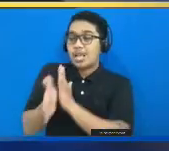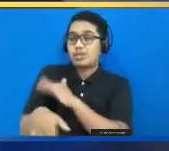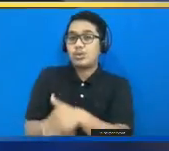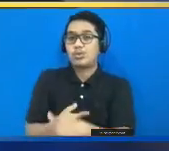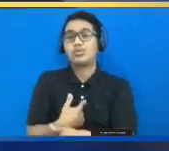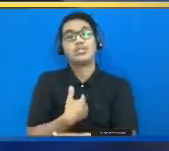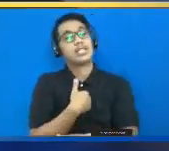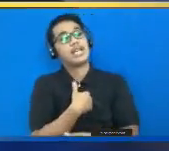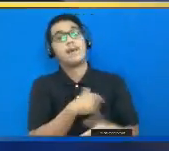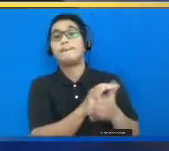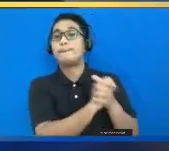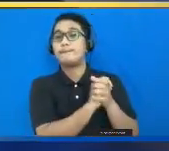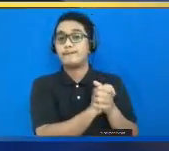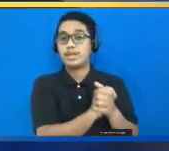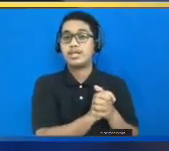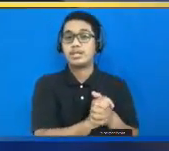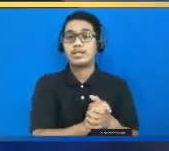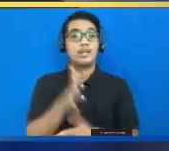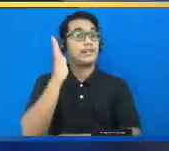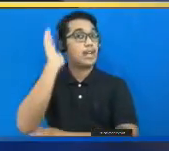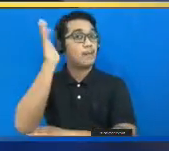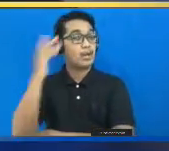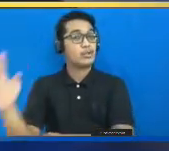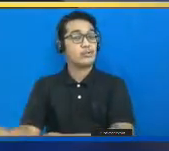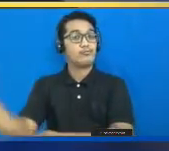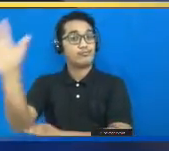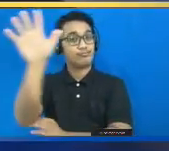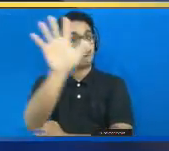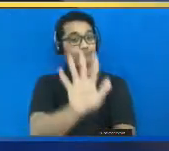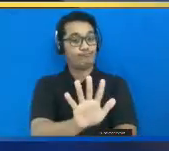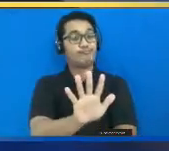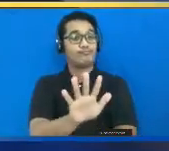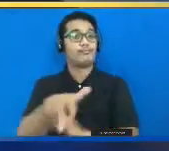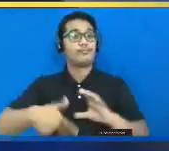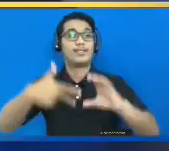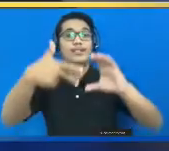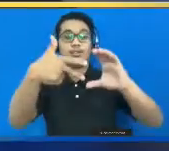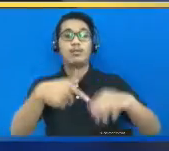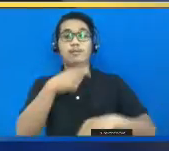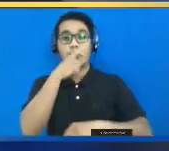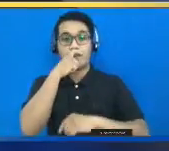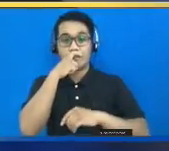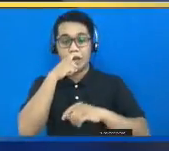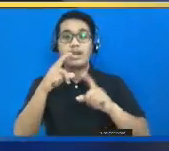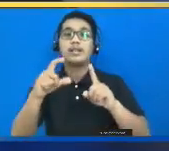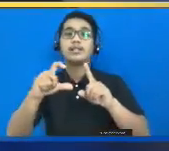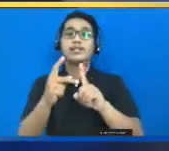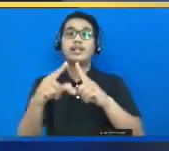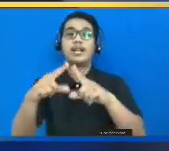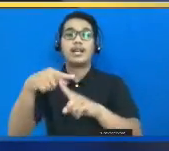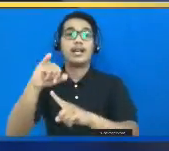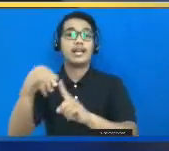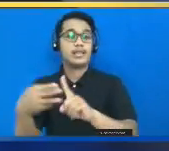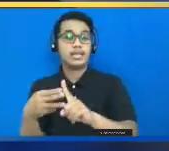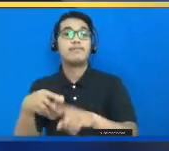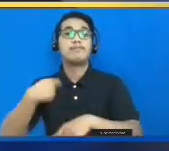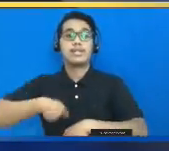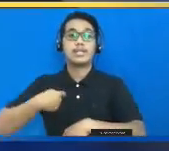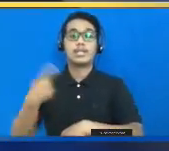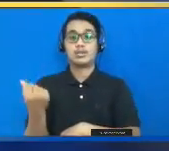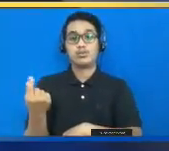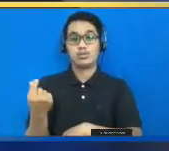Perkenalkan ini para narasumber yang sudah hadir bersama kita lewat Zoom ini ada bapak Muhammad chatib Basri tepat Dedek Menteri Keuangan Republik